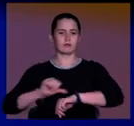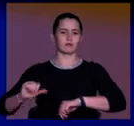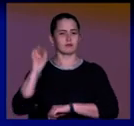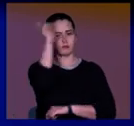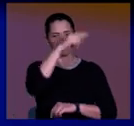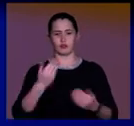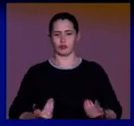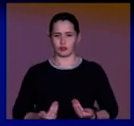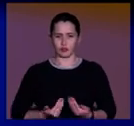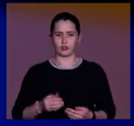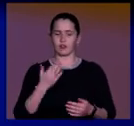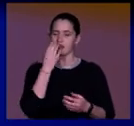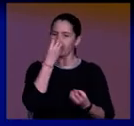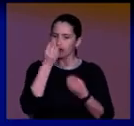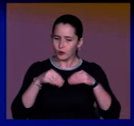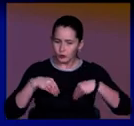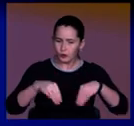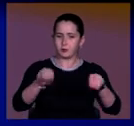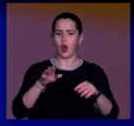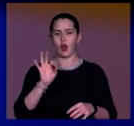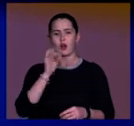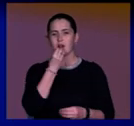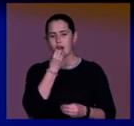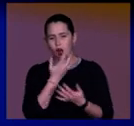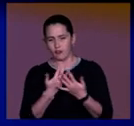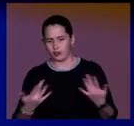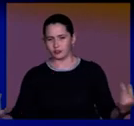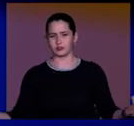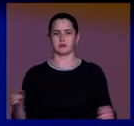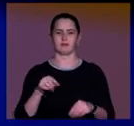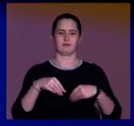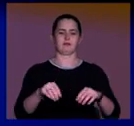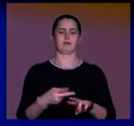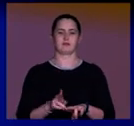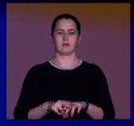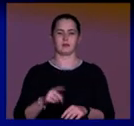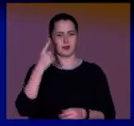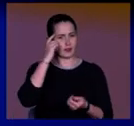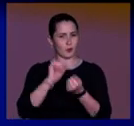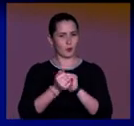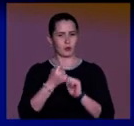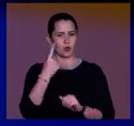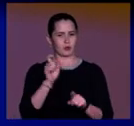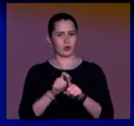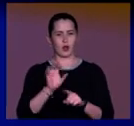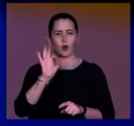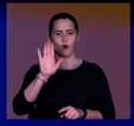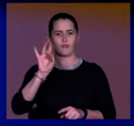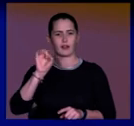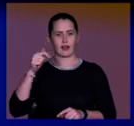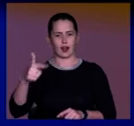выращиванием цветов овощей и других культур еще одно слово запомните овраг